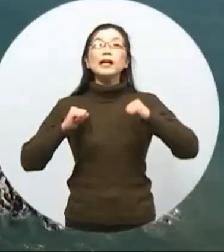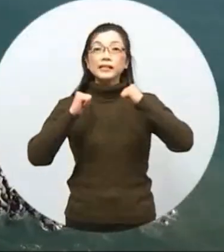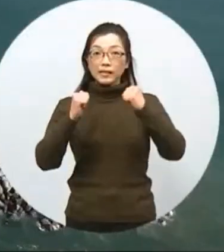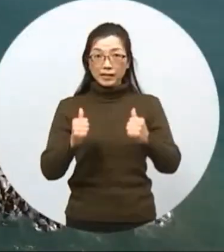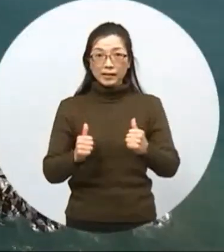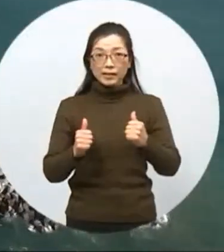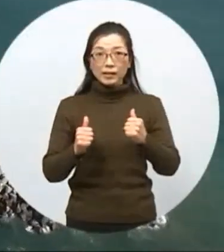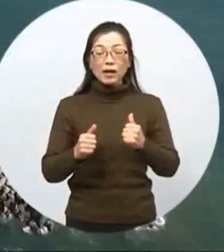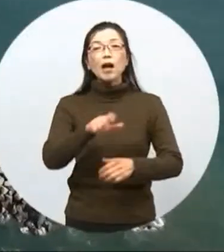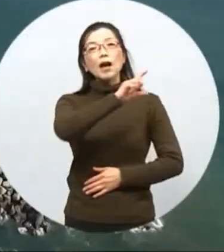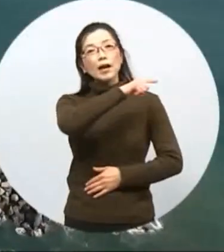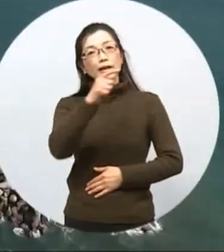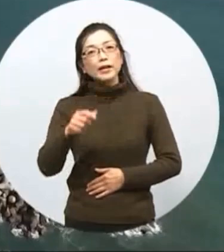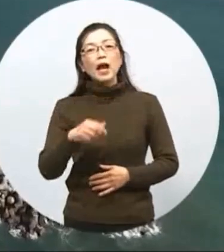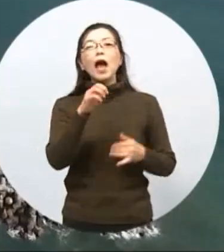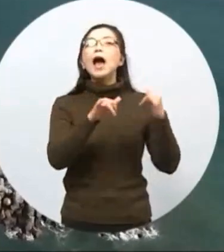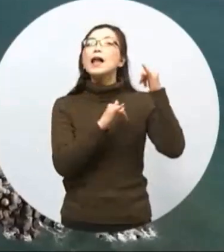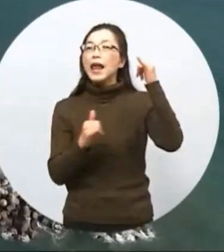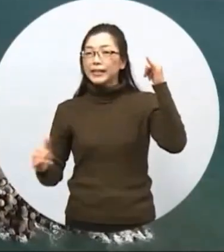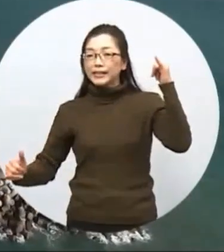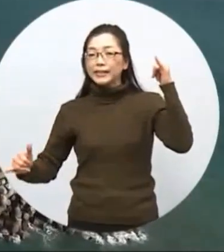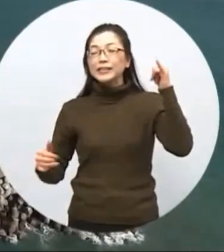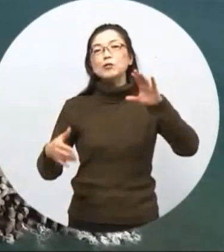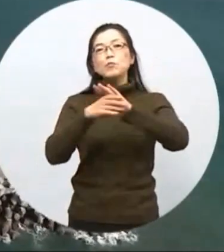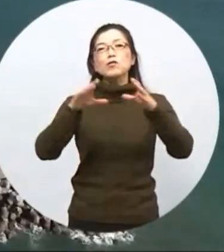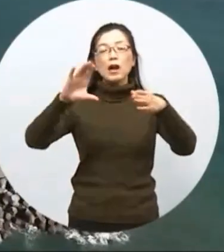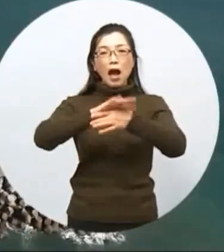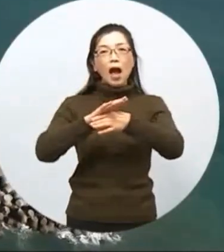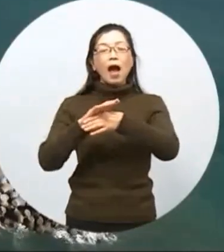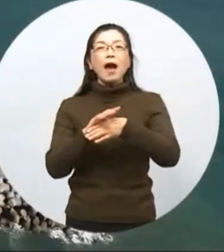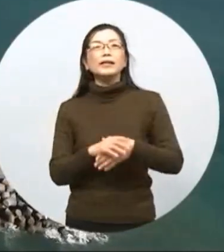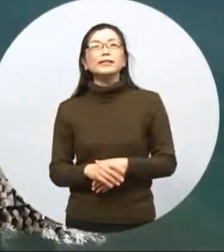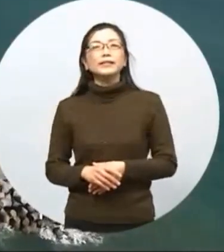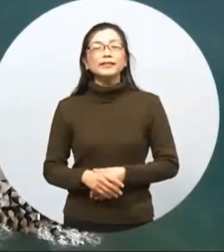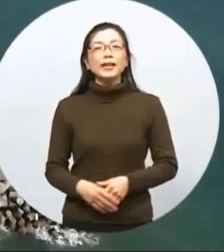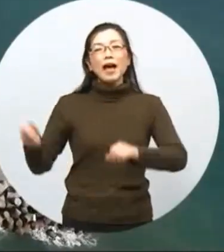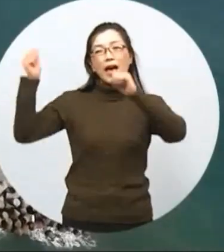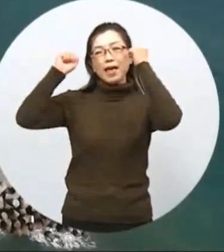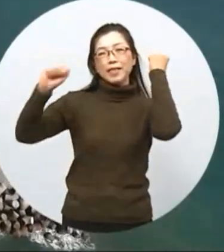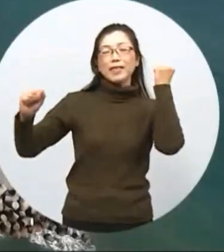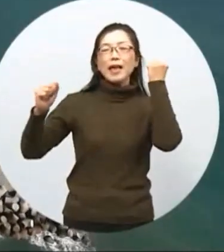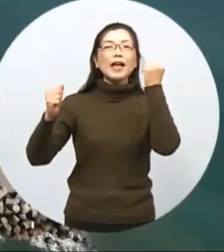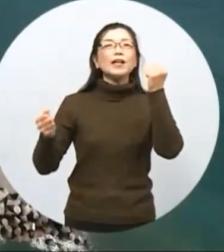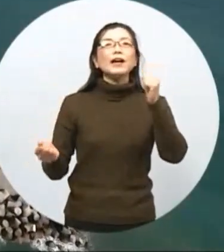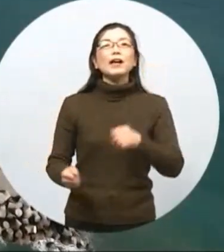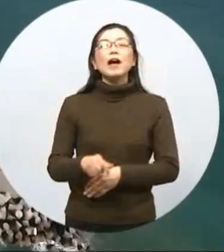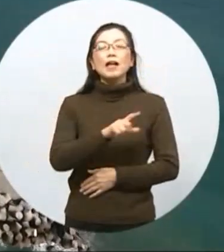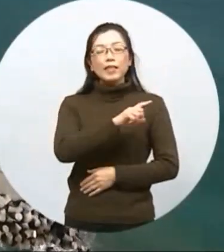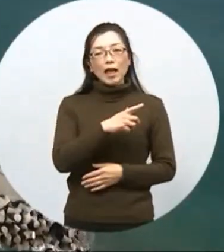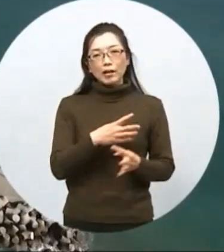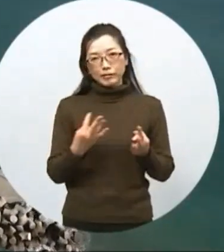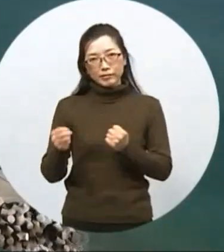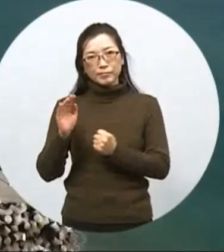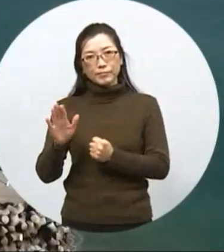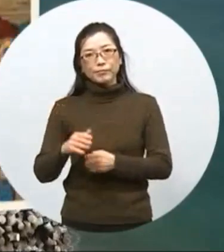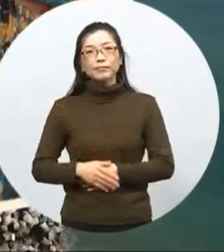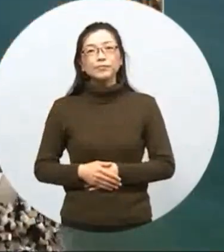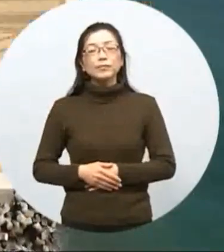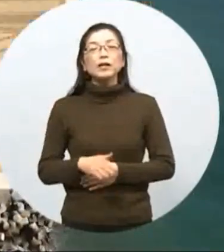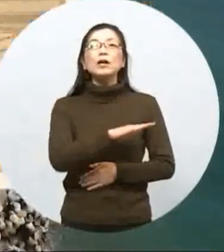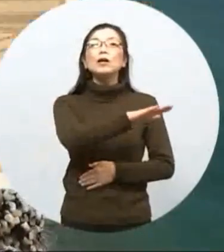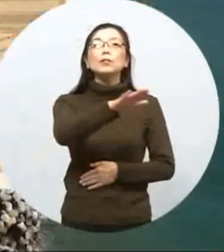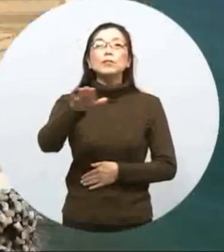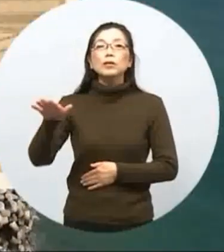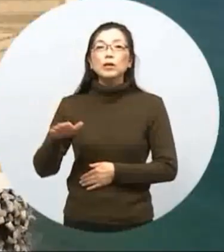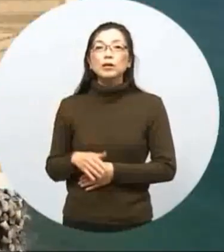茅ヶ崎にはさまざまな歴史や文化、伝統芸能が数多くあります。皆さんはどのくら